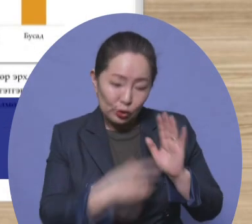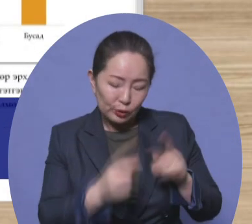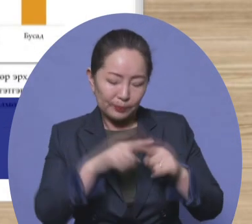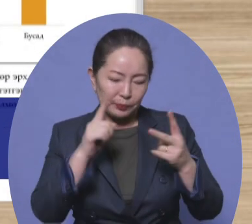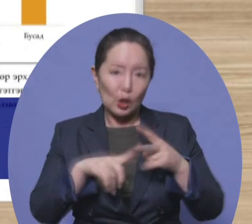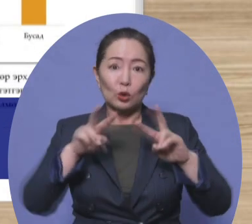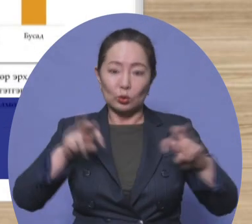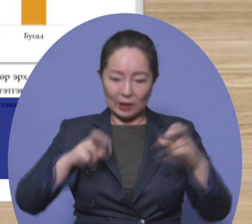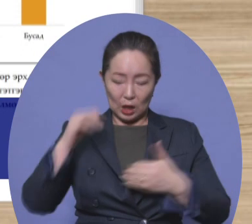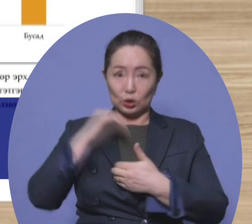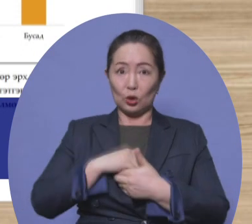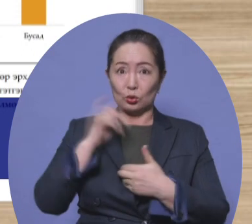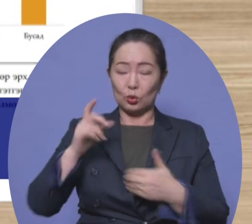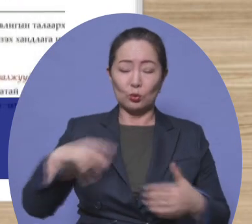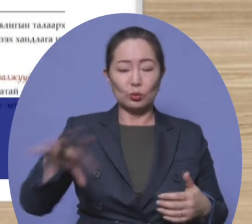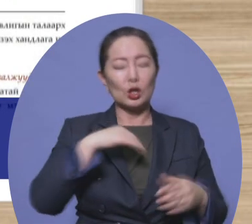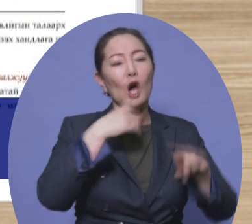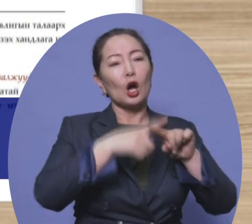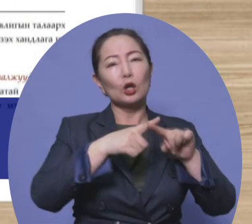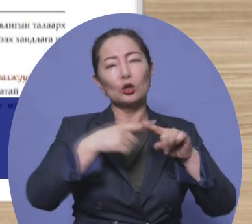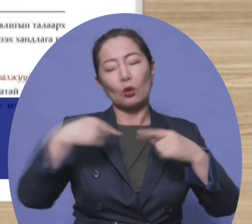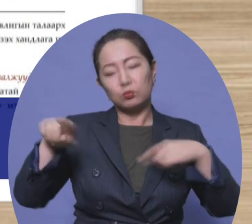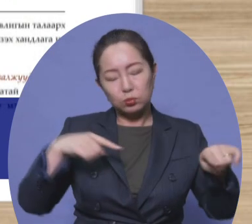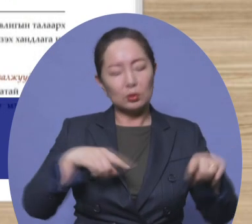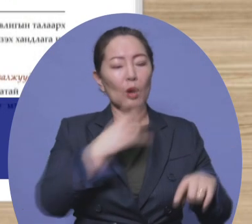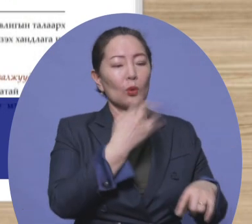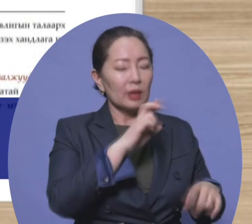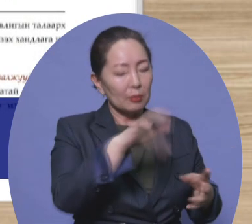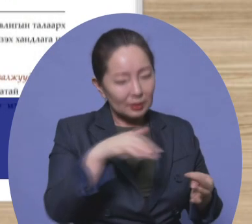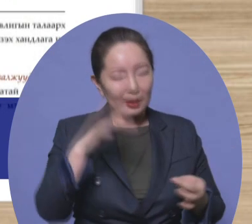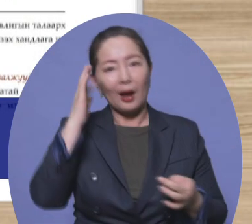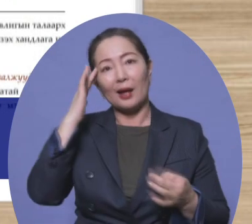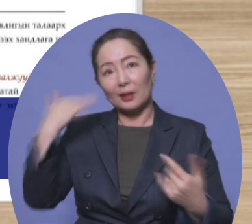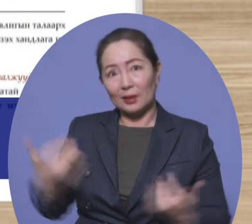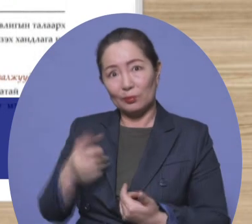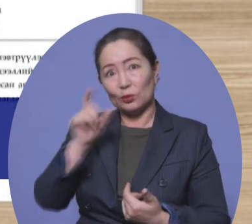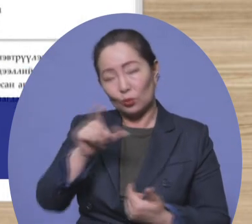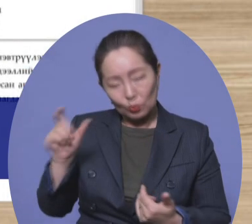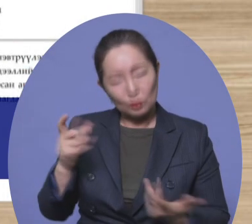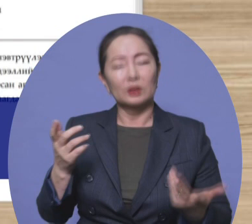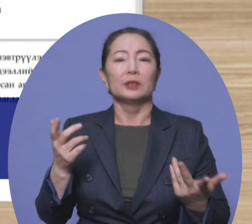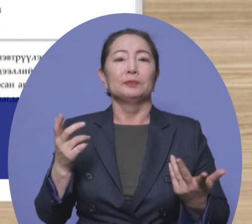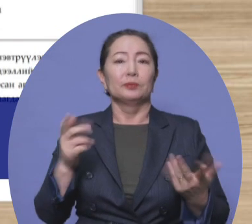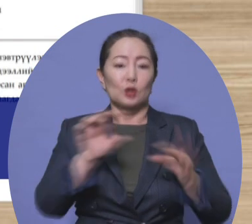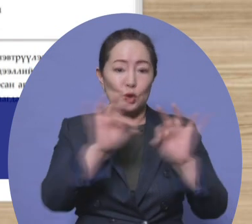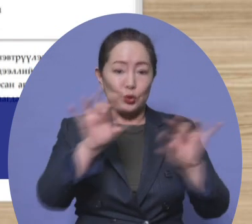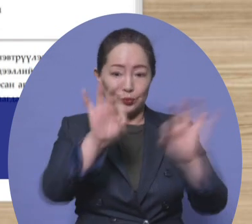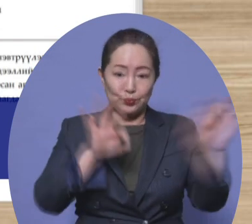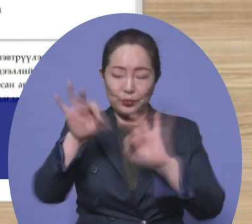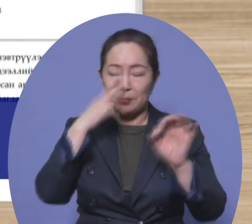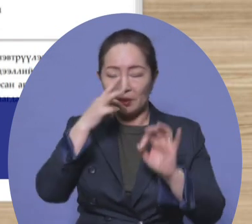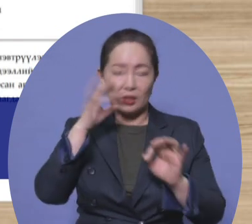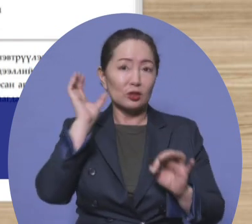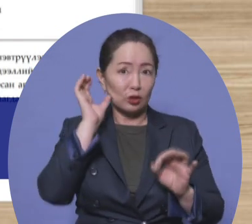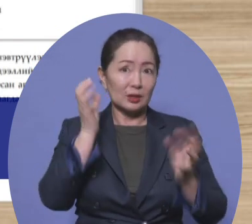нь судалгаанд хамрагдсан бид нар нийтдээ нэг орон нутгаас нийслэлээс гадаад орнд сурж байгаа бас иргэдээс бас